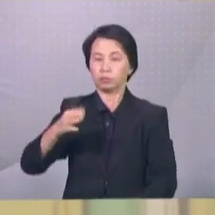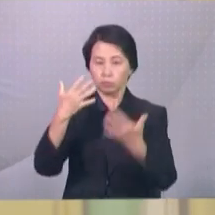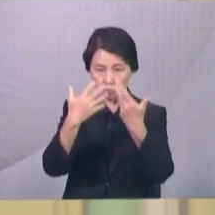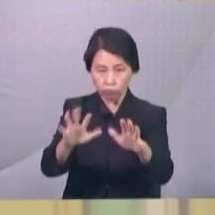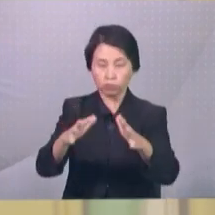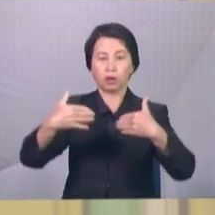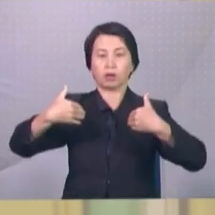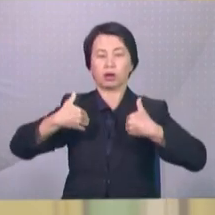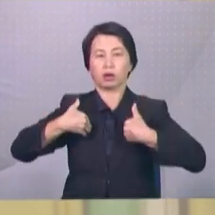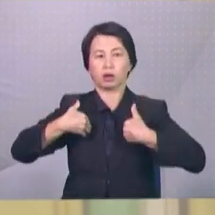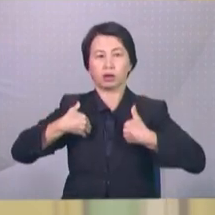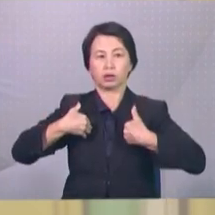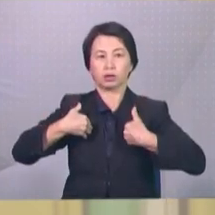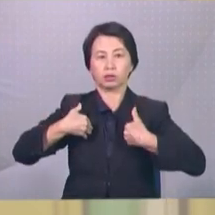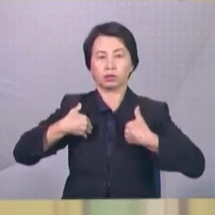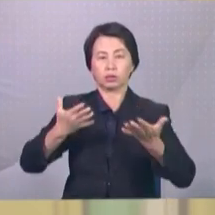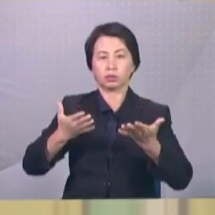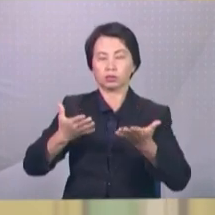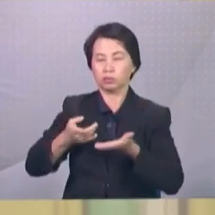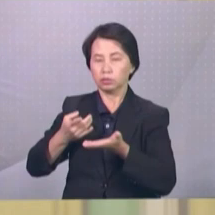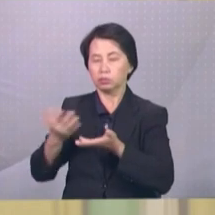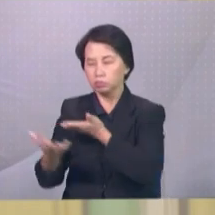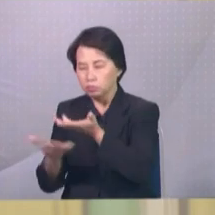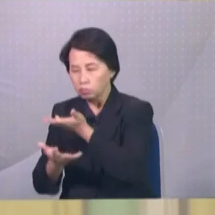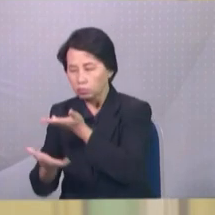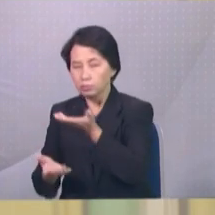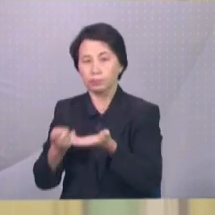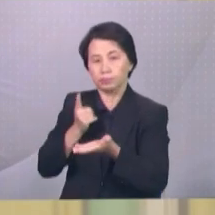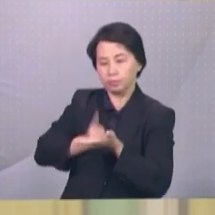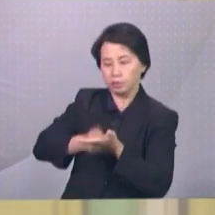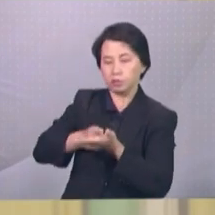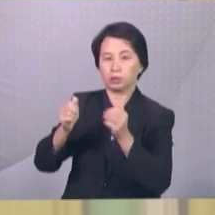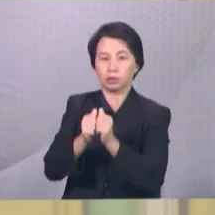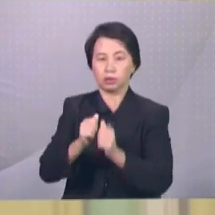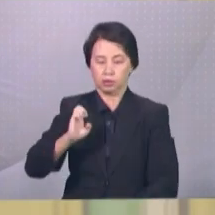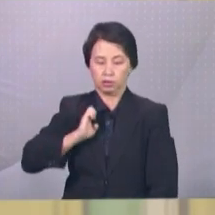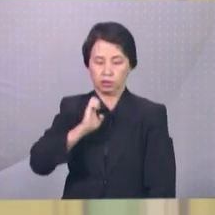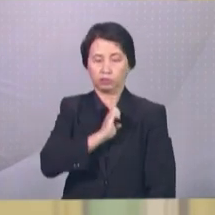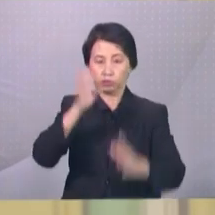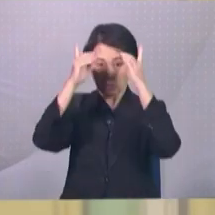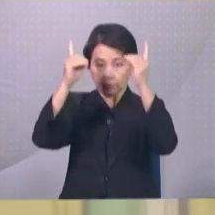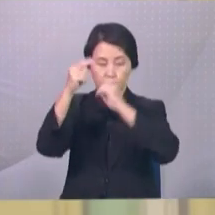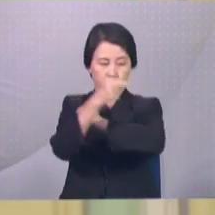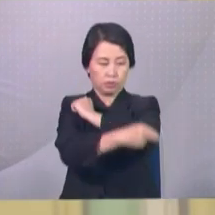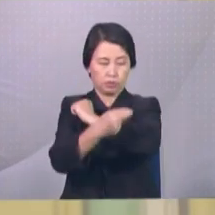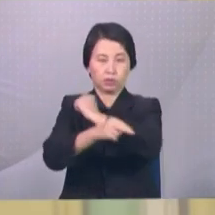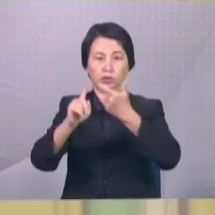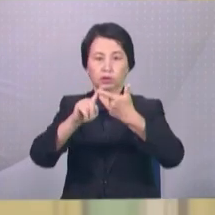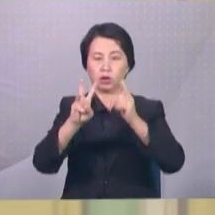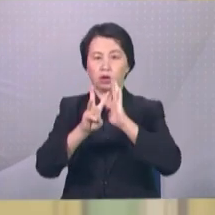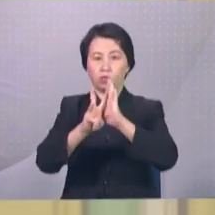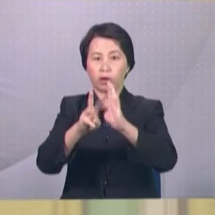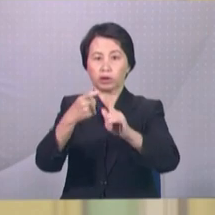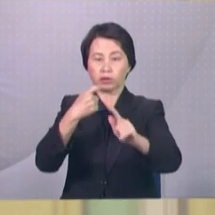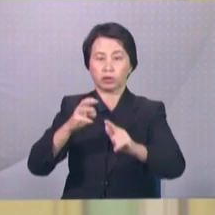mengadakan beberapa sesi perbincangan bersama Esko Pendidikan Negeri, wakil